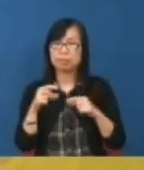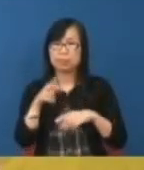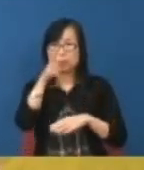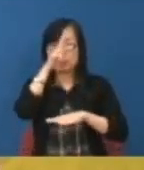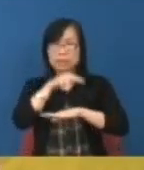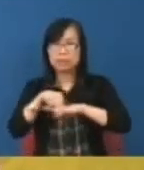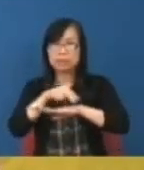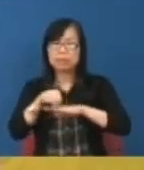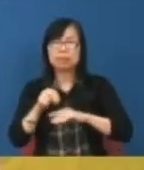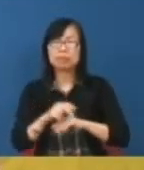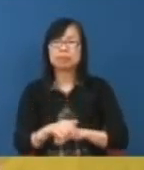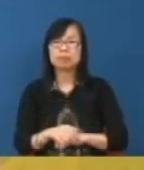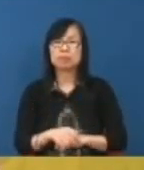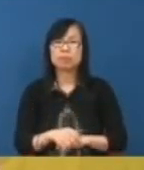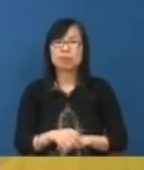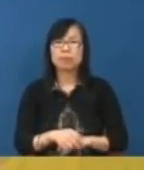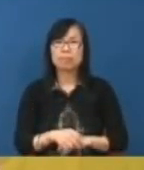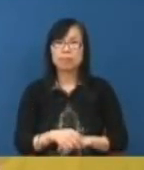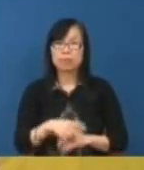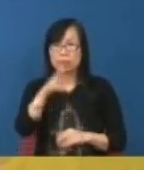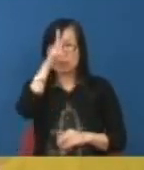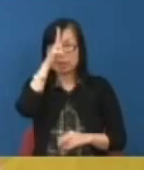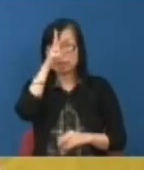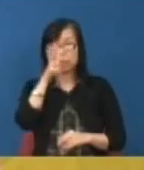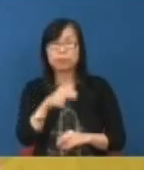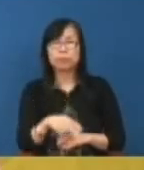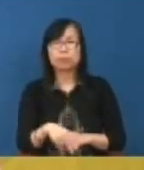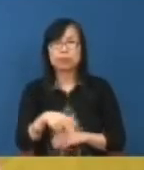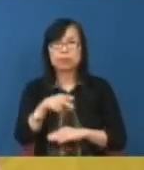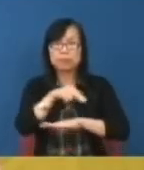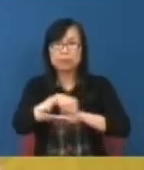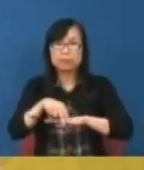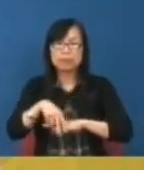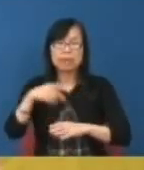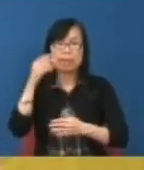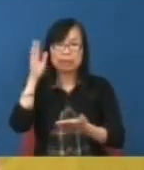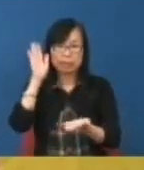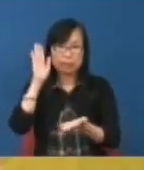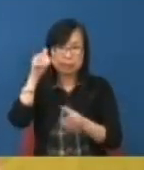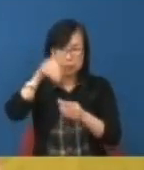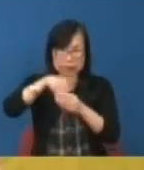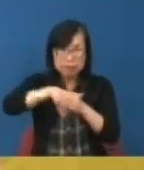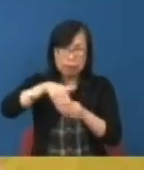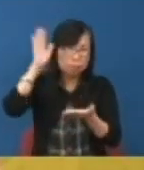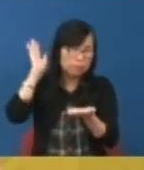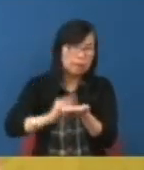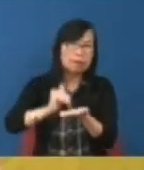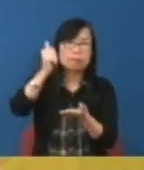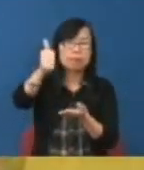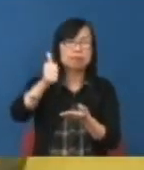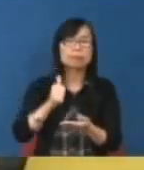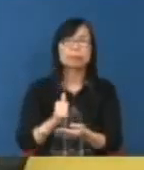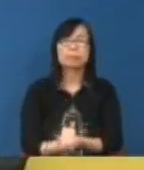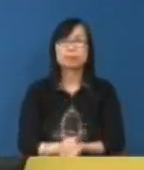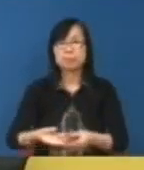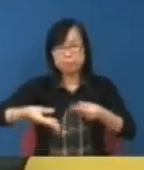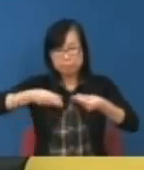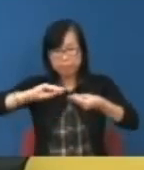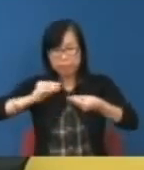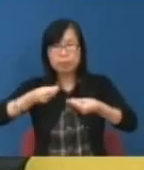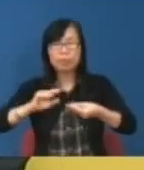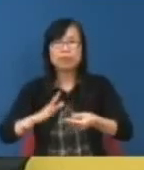民仔最終呢都是對於這個政府的一些政策是投這個贊成票。 是啦，即是在施政報告一開頭的時候，